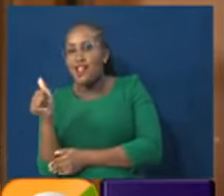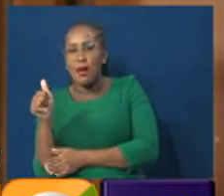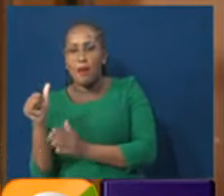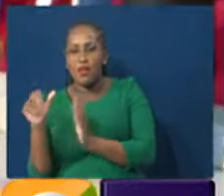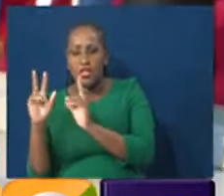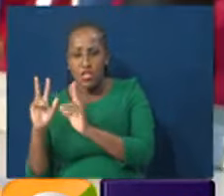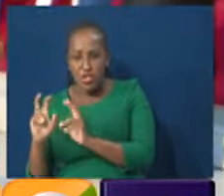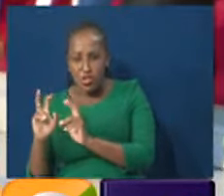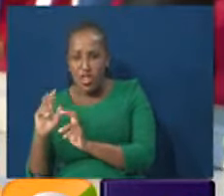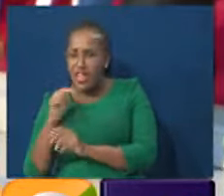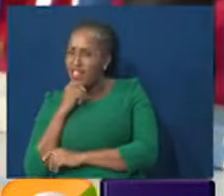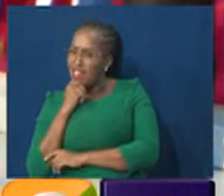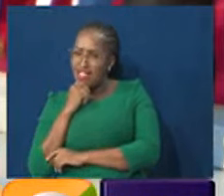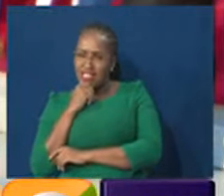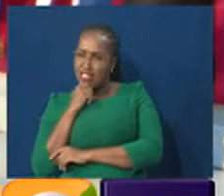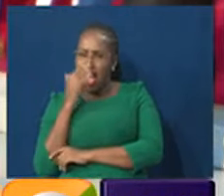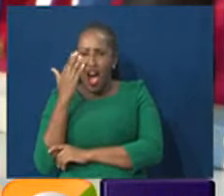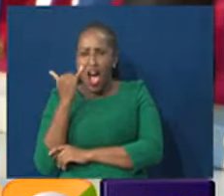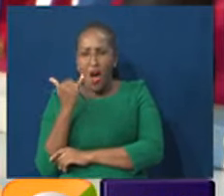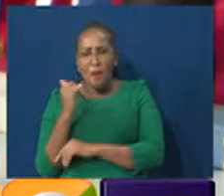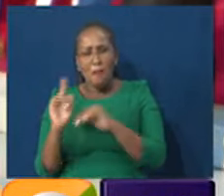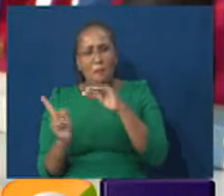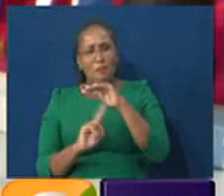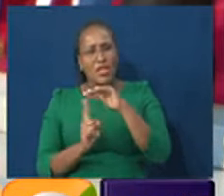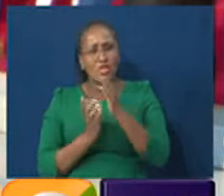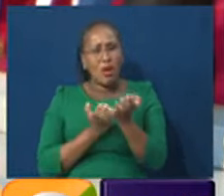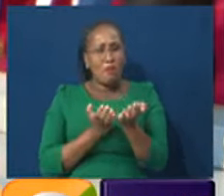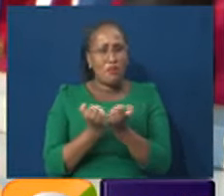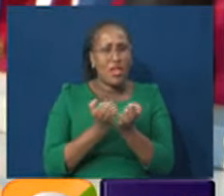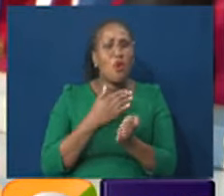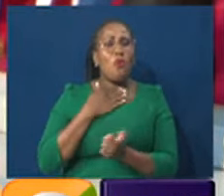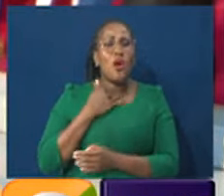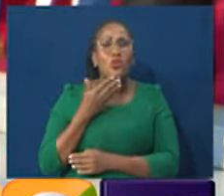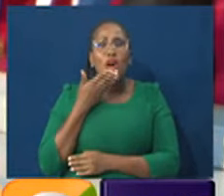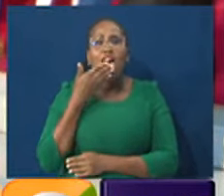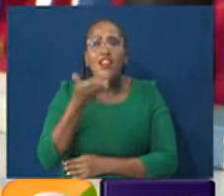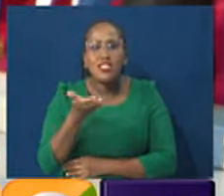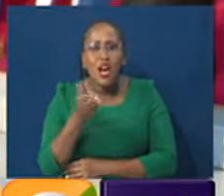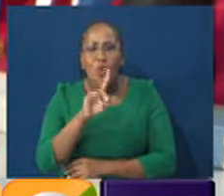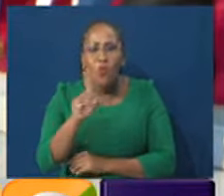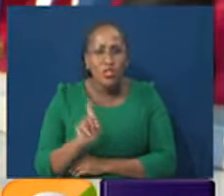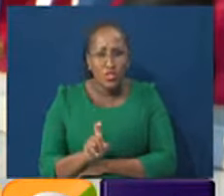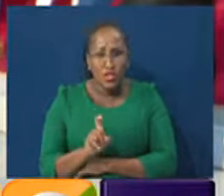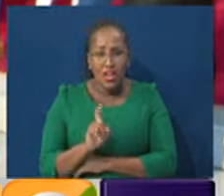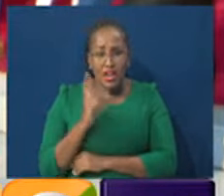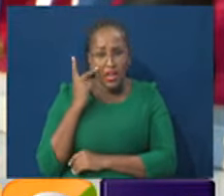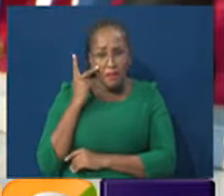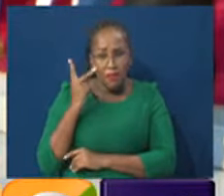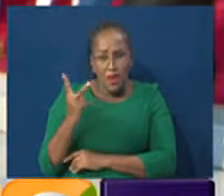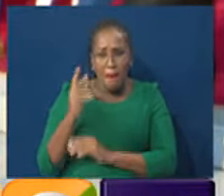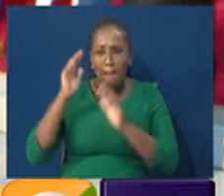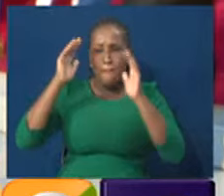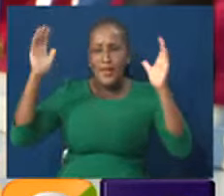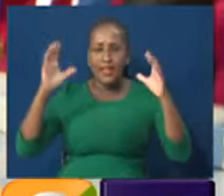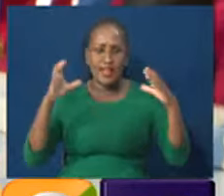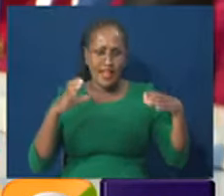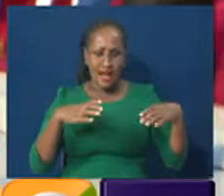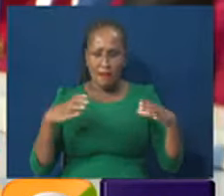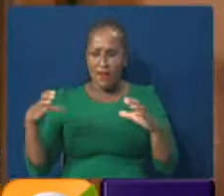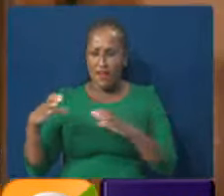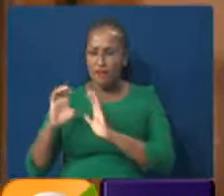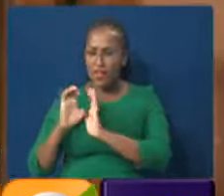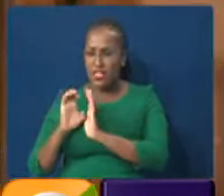nashindwa vile waziri wa biashara vile anataka kujibu maswali ambayo inafanya. Nimeona makampuni kubwa kama